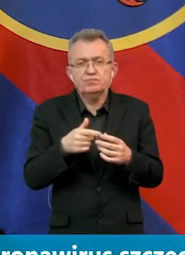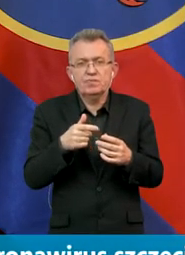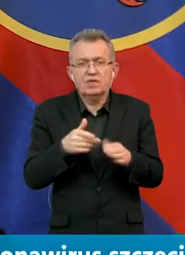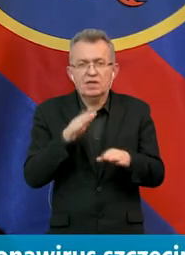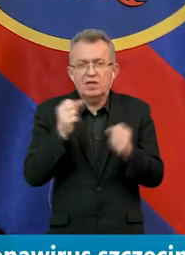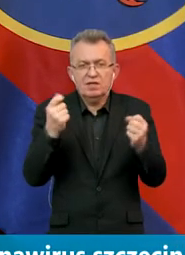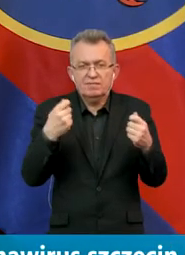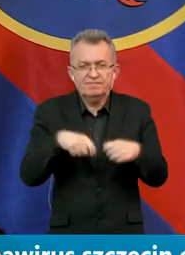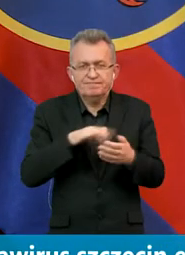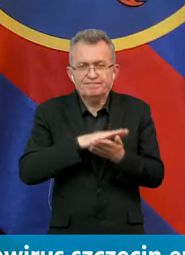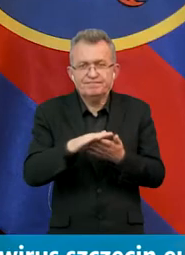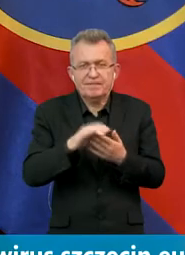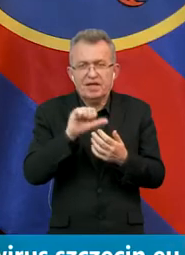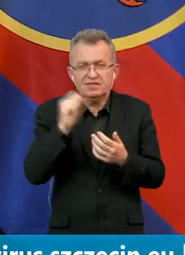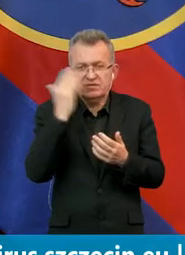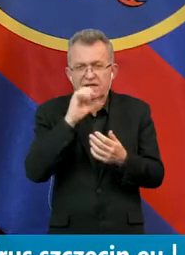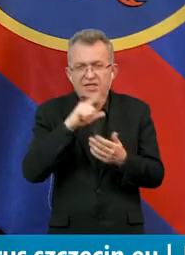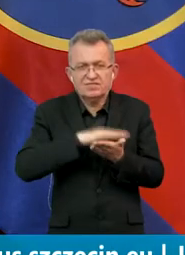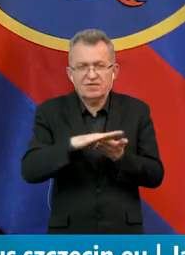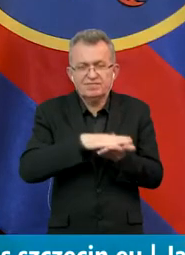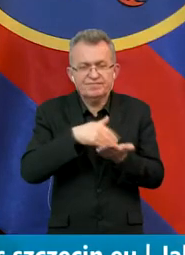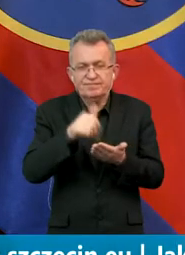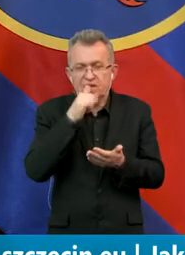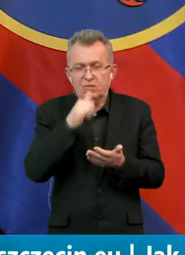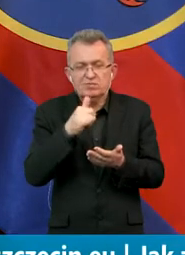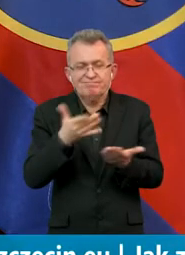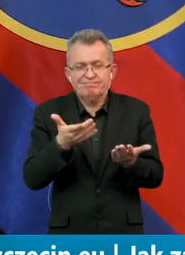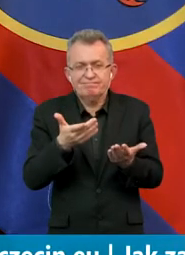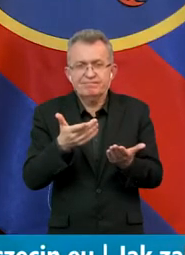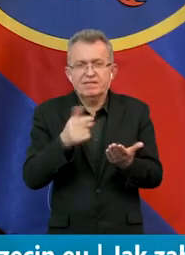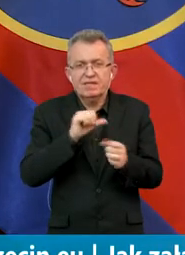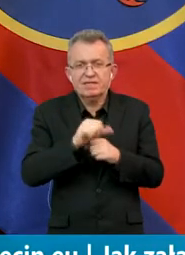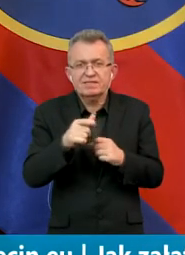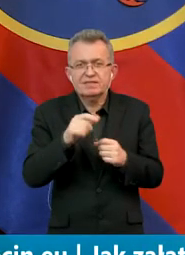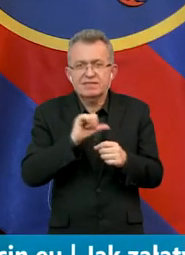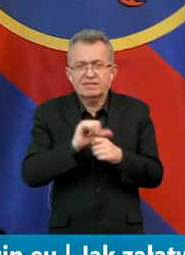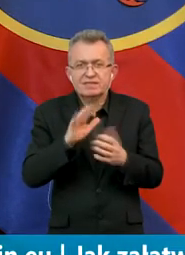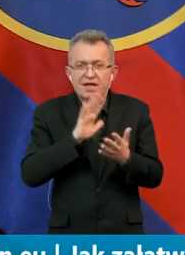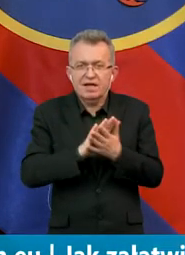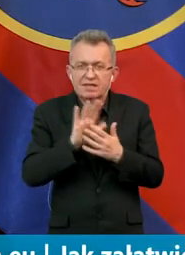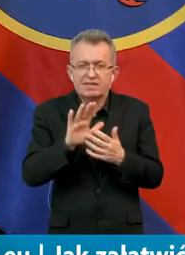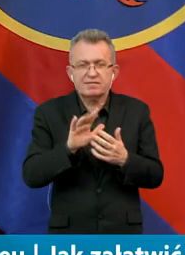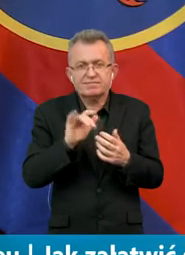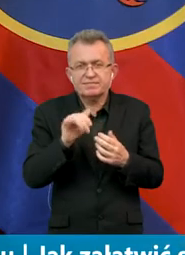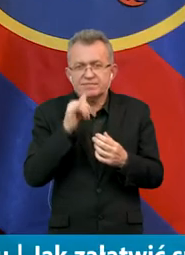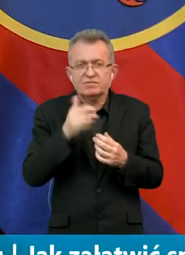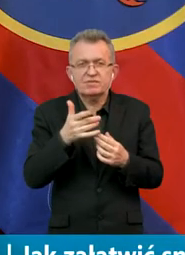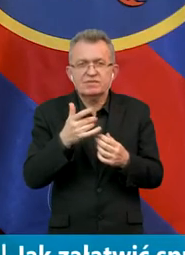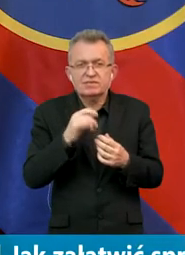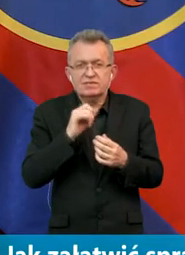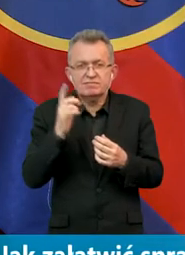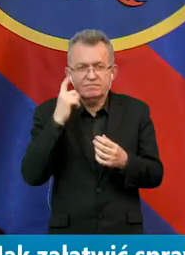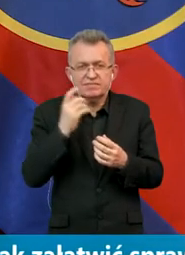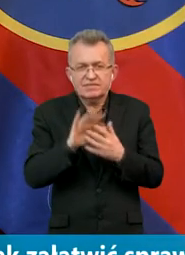kłaść asfaltów, chociaż takie też wnioski niektórych osób do nas padały. No jest to teren o pewnym charakterze